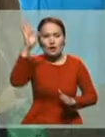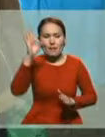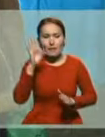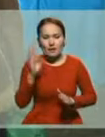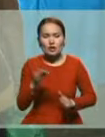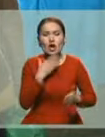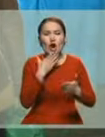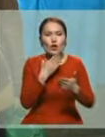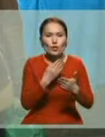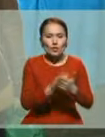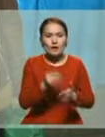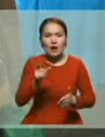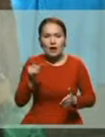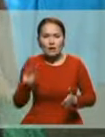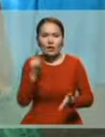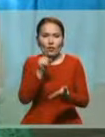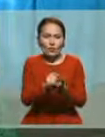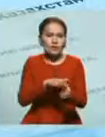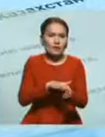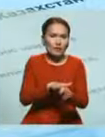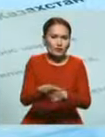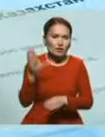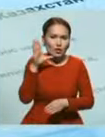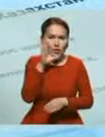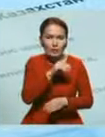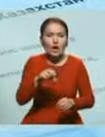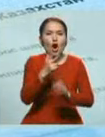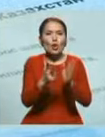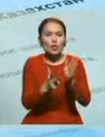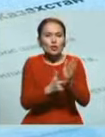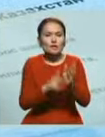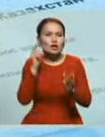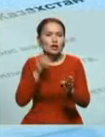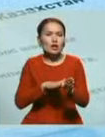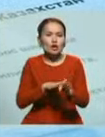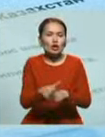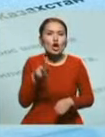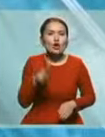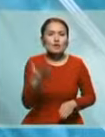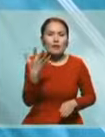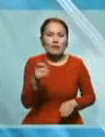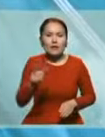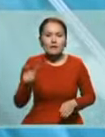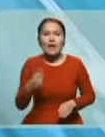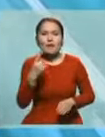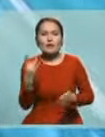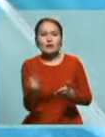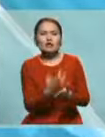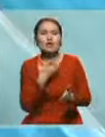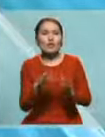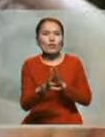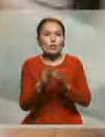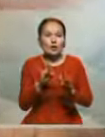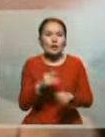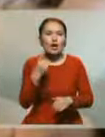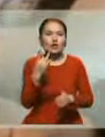93,85% өздерінің азаматтық борыштарын ойдағыдай орындады. Ал кәмелеттік жасқа толған 3,5 адам бүгін бірінші рет дауыс берді. Биылғы